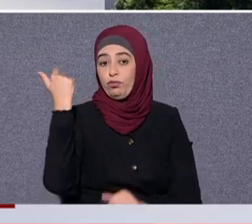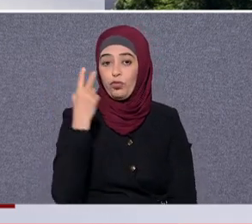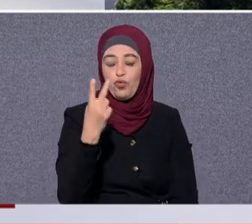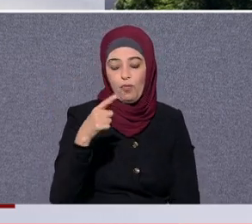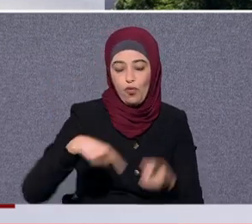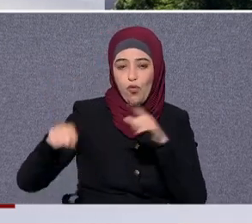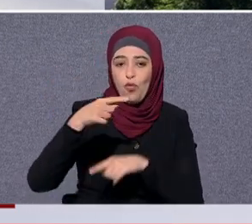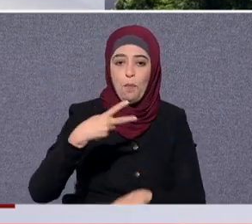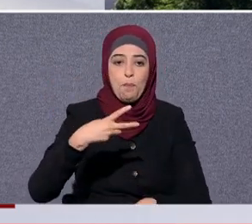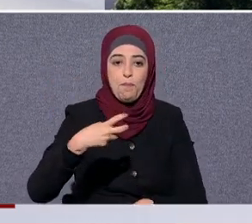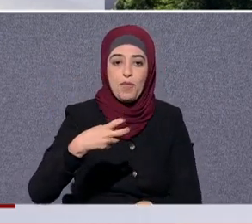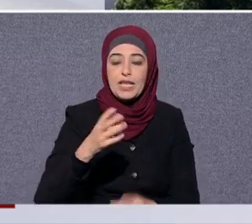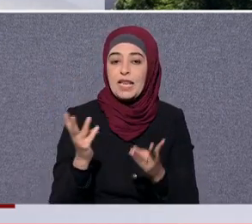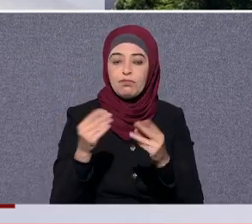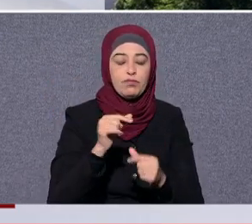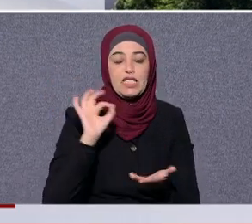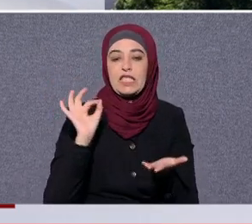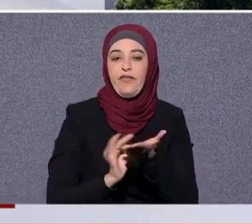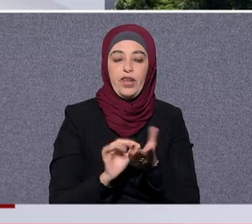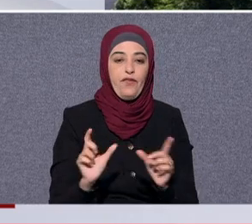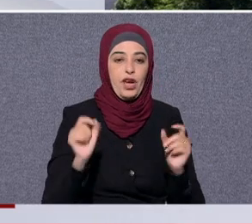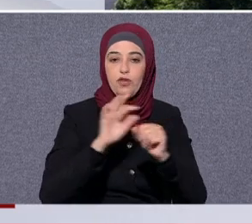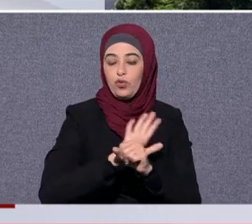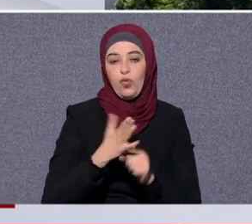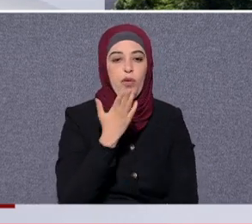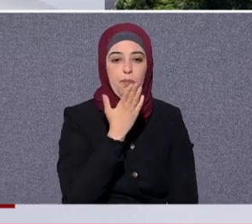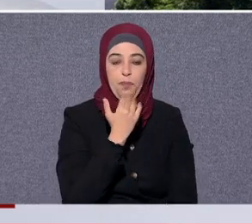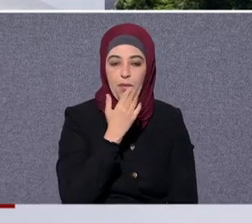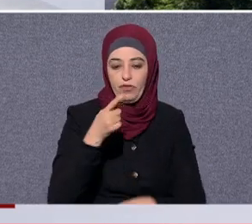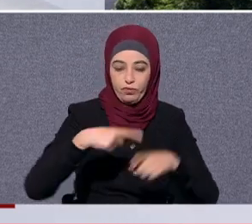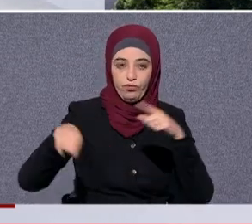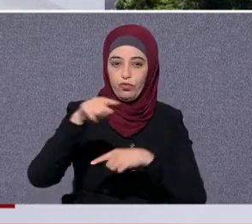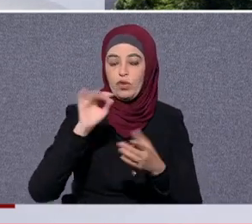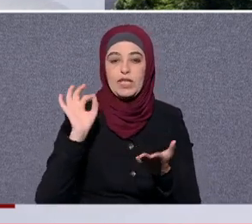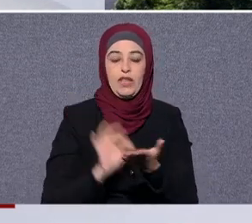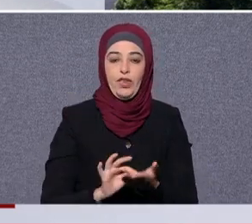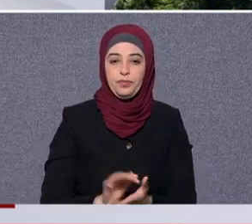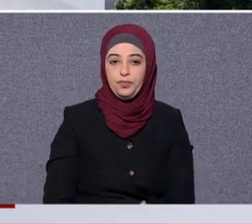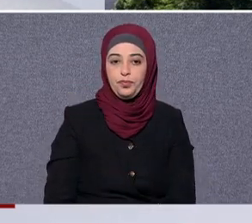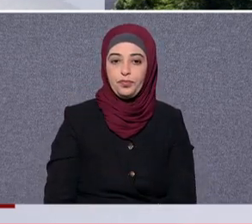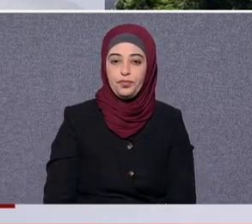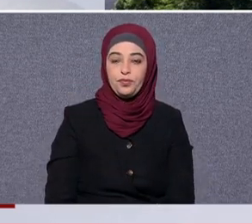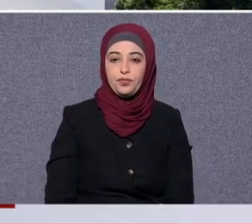وجميعها كانت سلبية. لم نسجل أي حالة بين هذه الفئة.